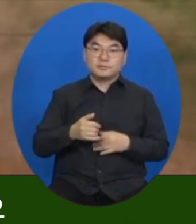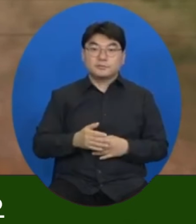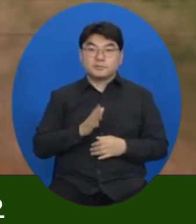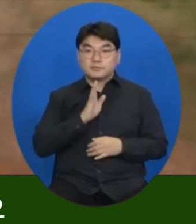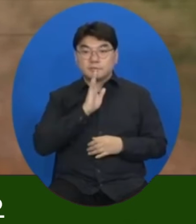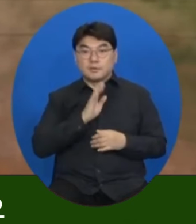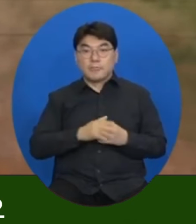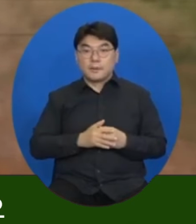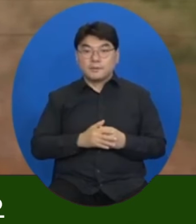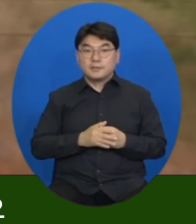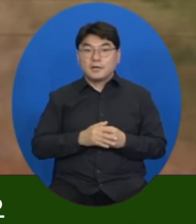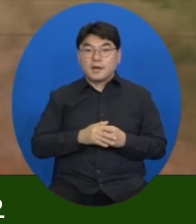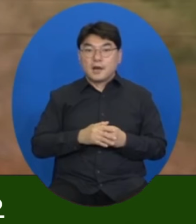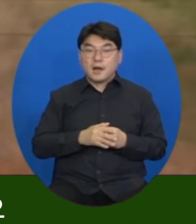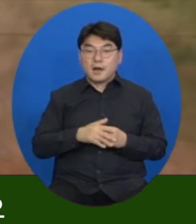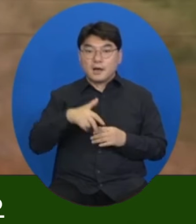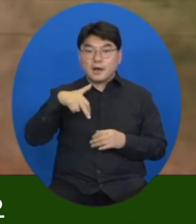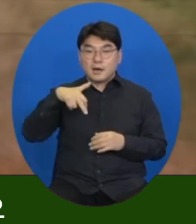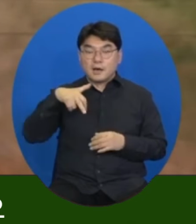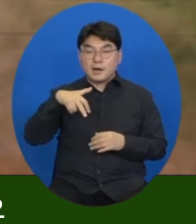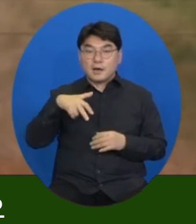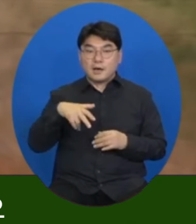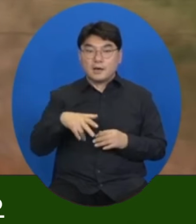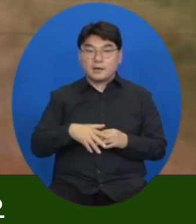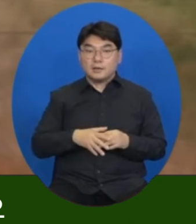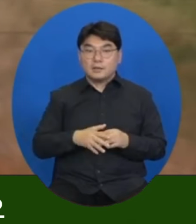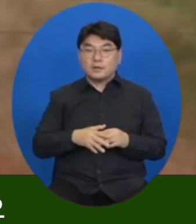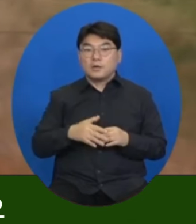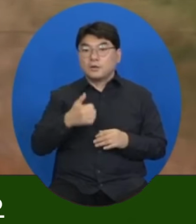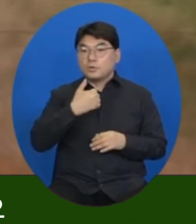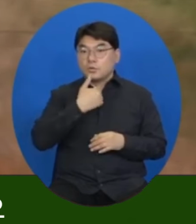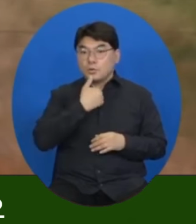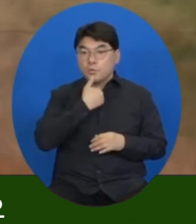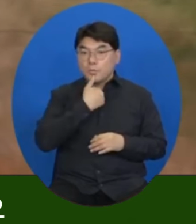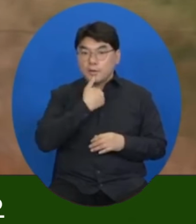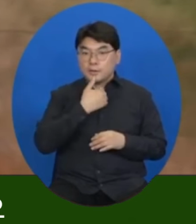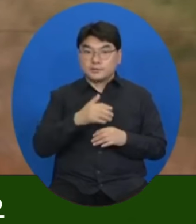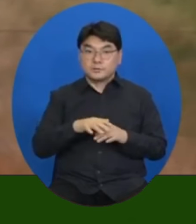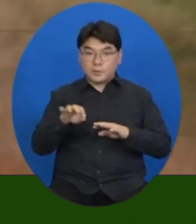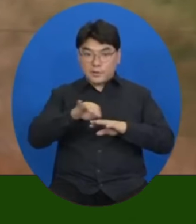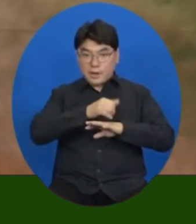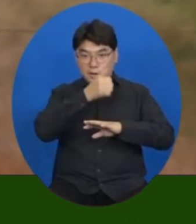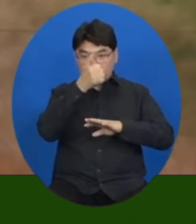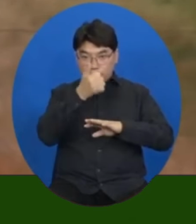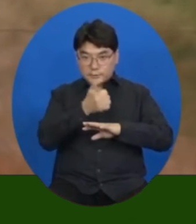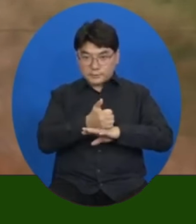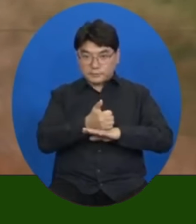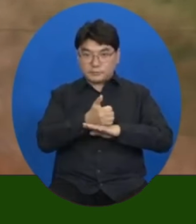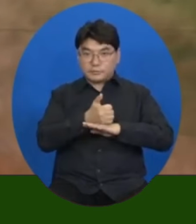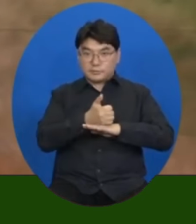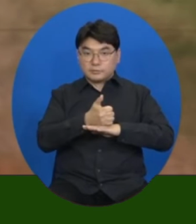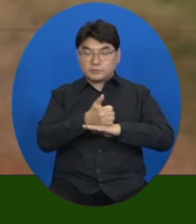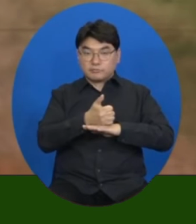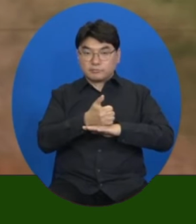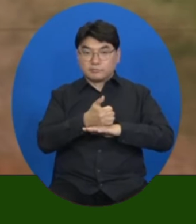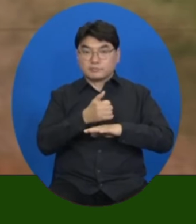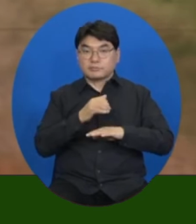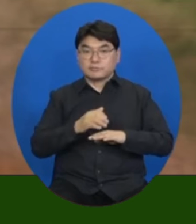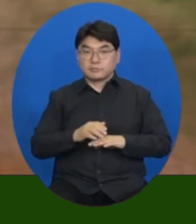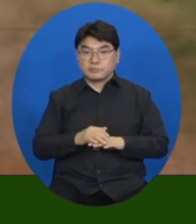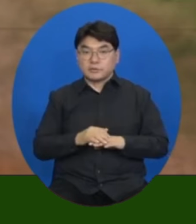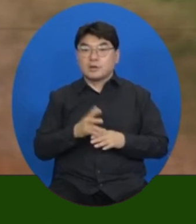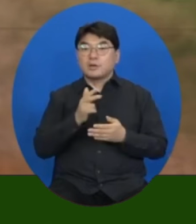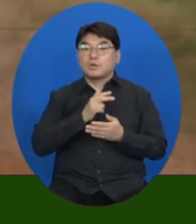카이사르 즉 가이사 큐스 주란 뜻이거든요 가이사 큐스